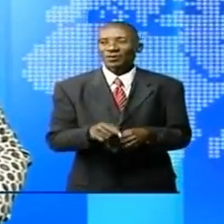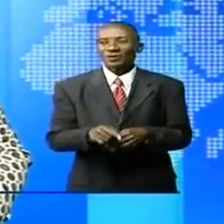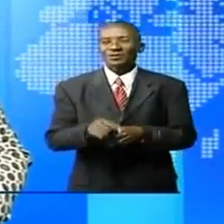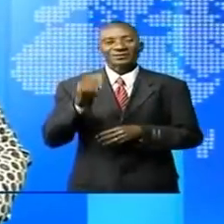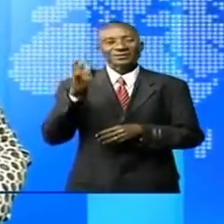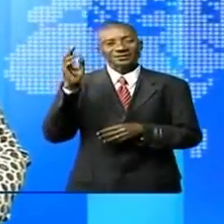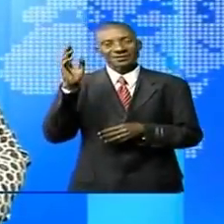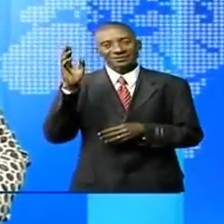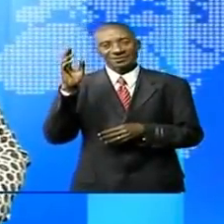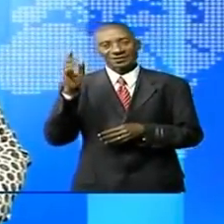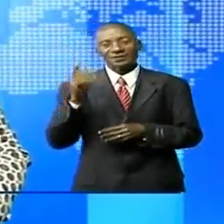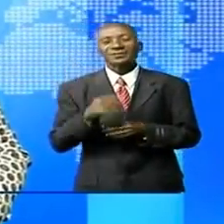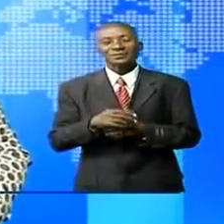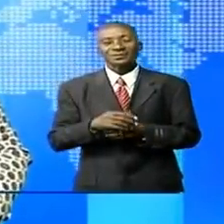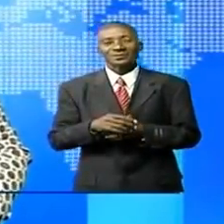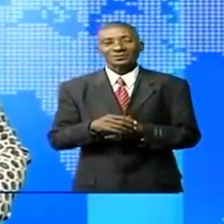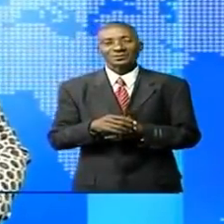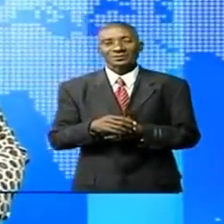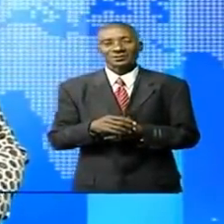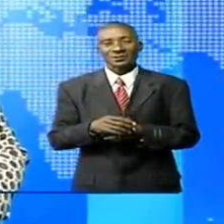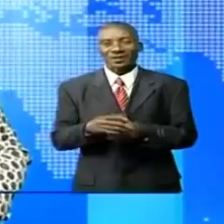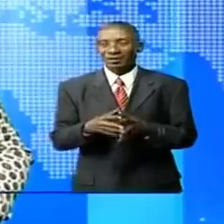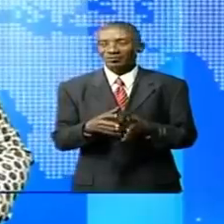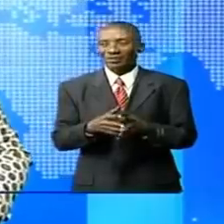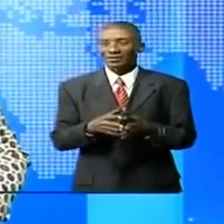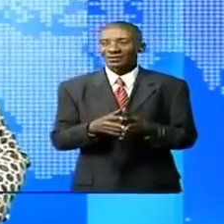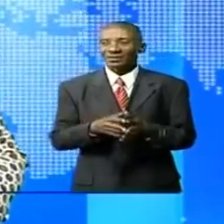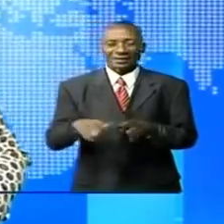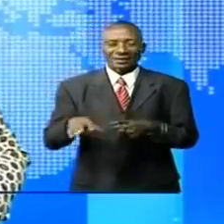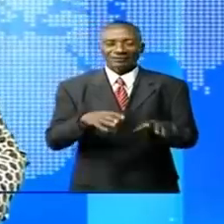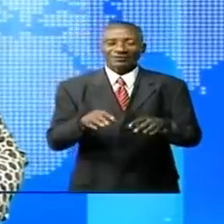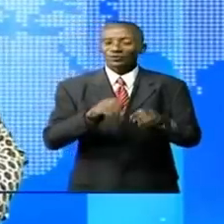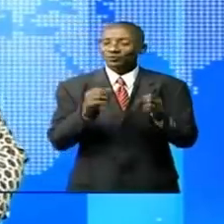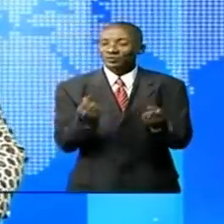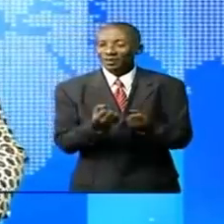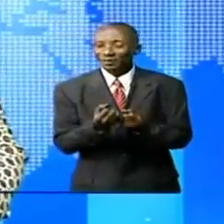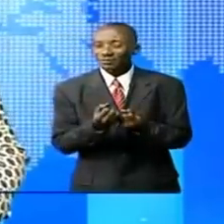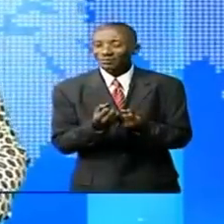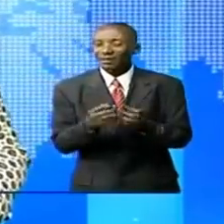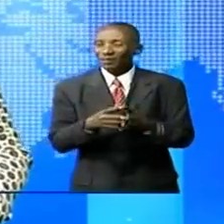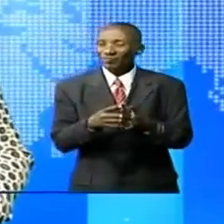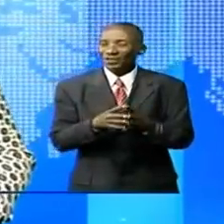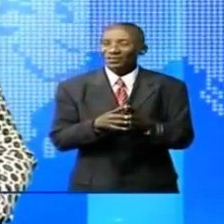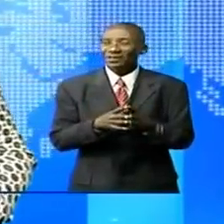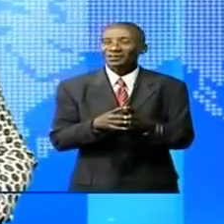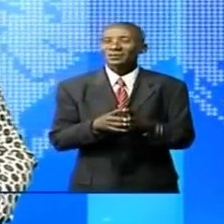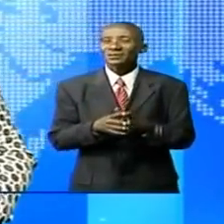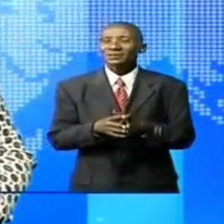et exécuté par les fonds sociaux. Des 150 000 membres de ménage le plus